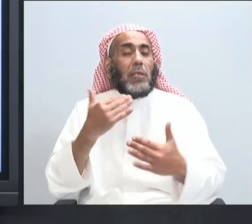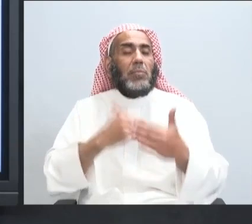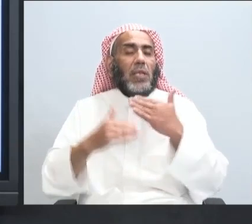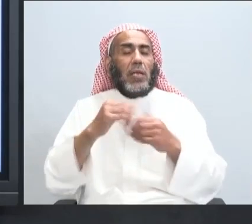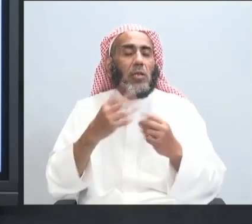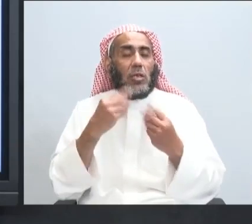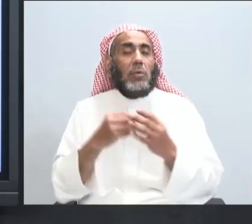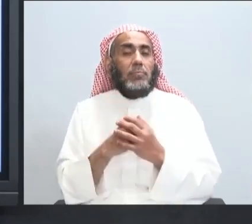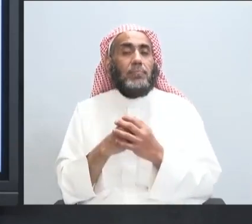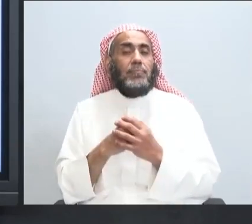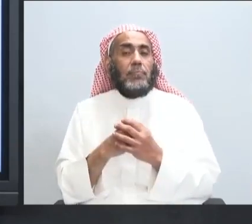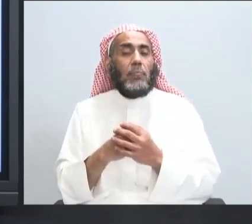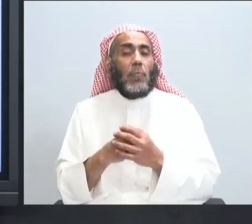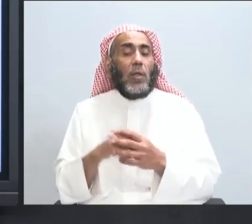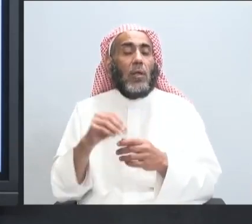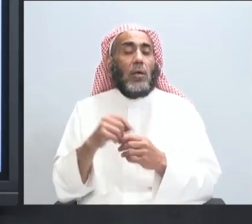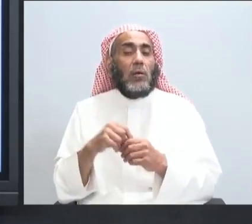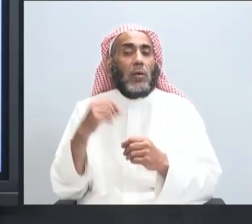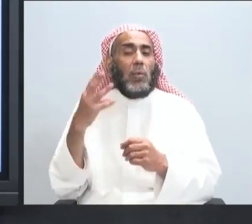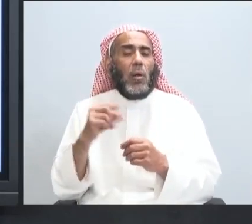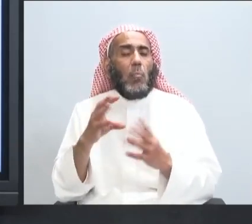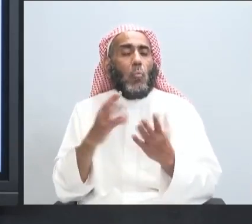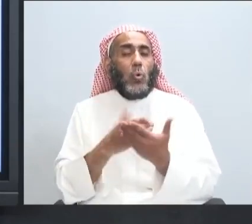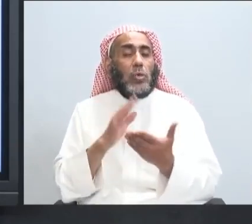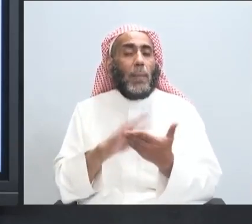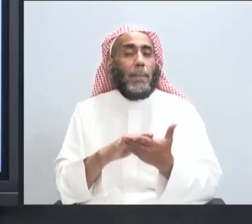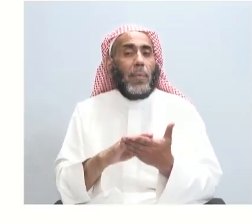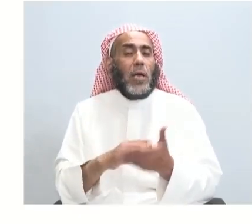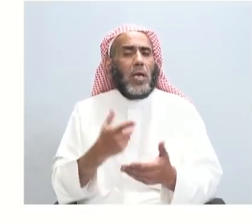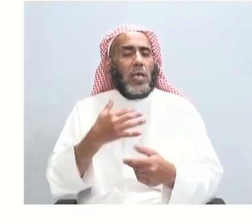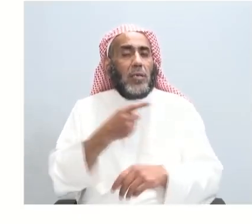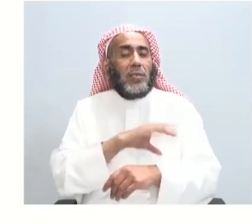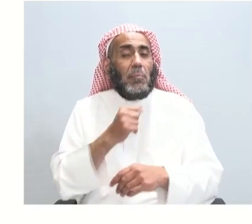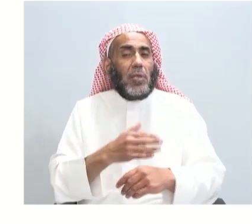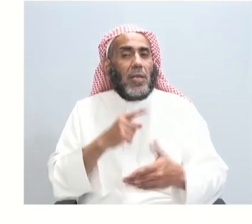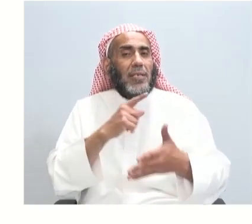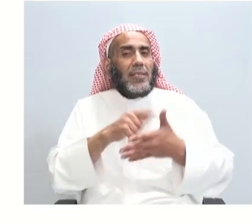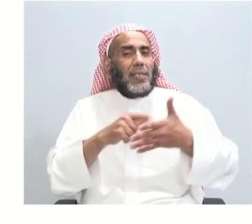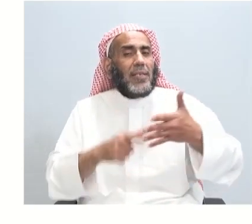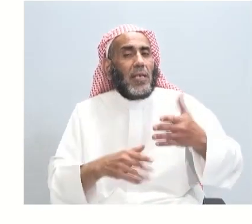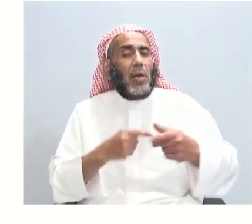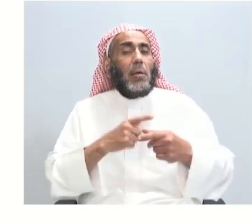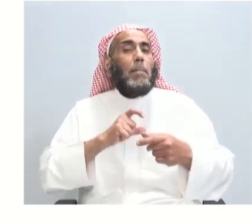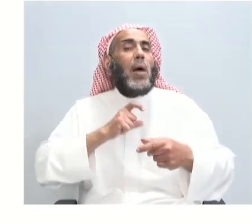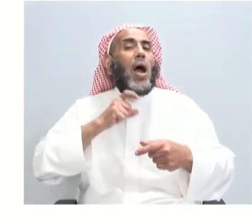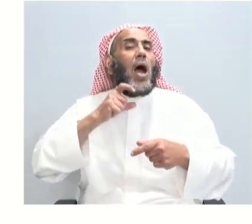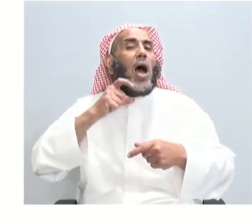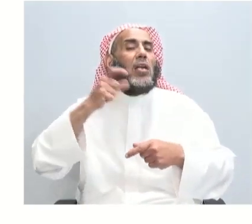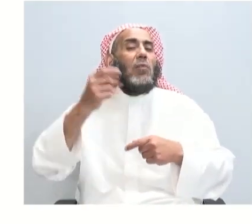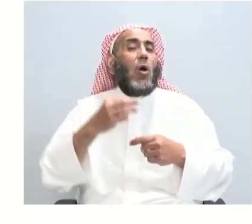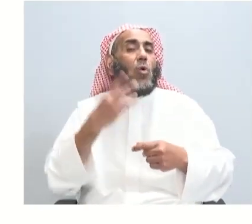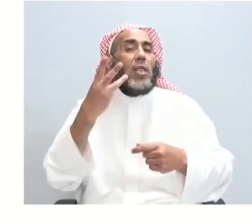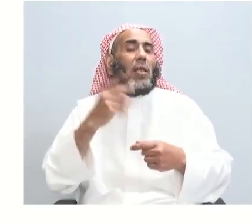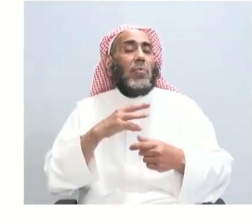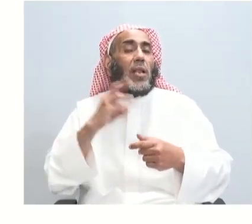بالتقليبات. جميل. هنا رابعا معجم اعتمد الترتيب حسب مخارج الحروف، أو ثلاثة